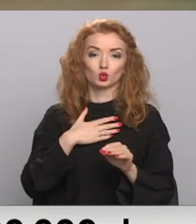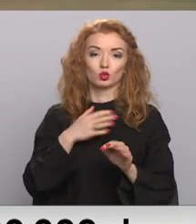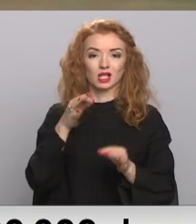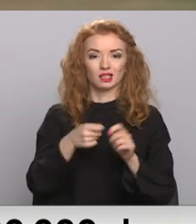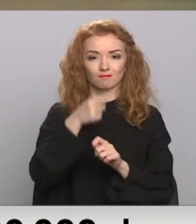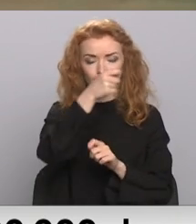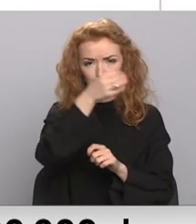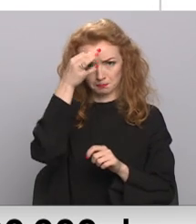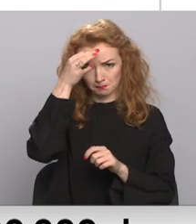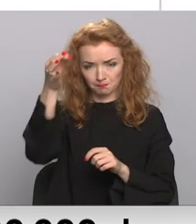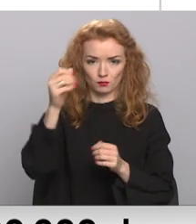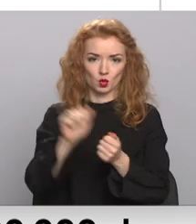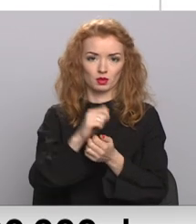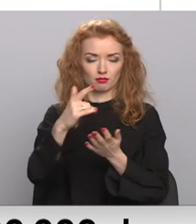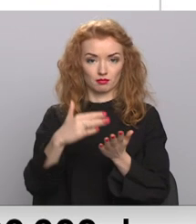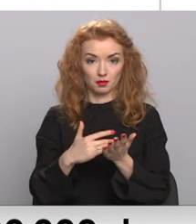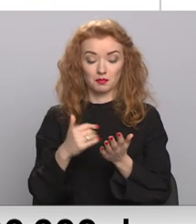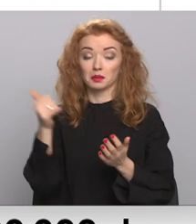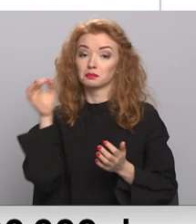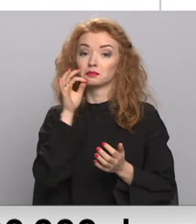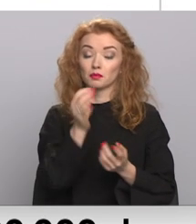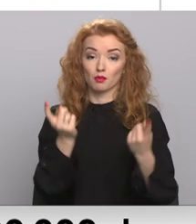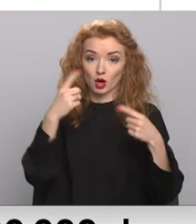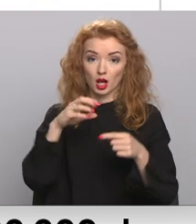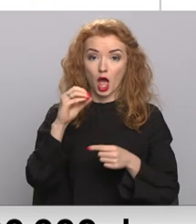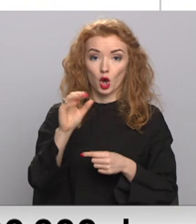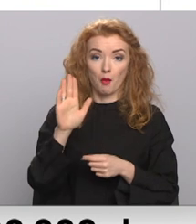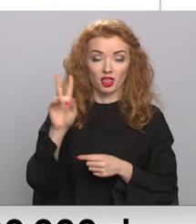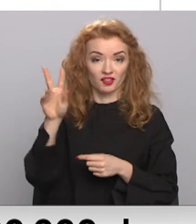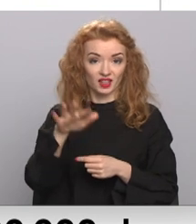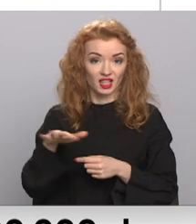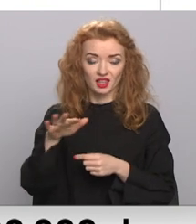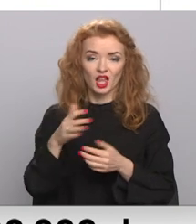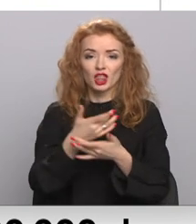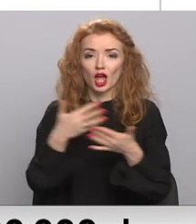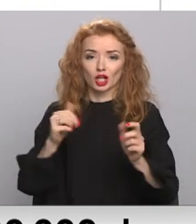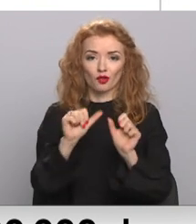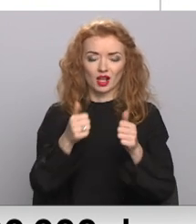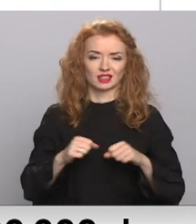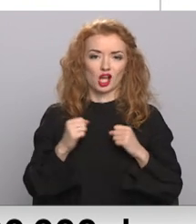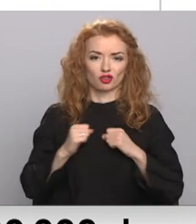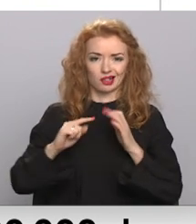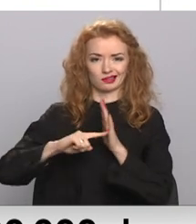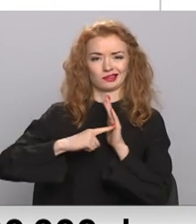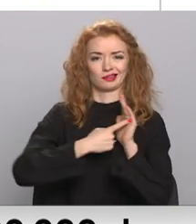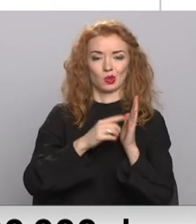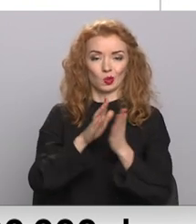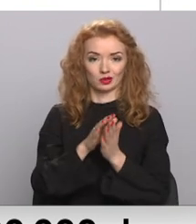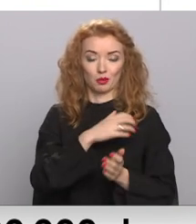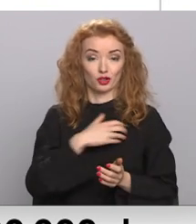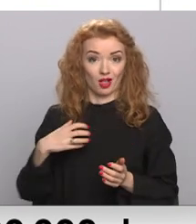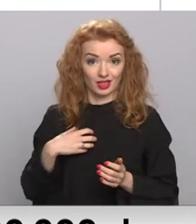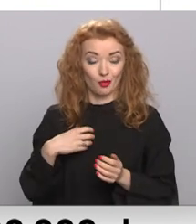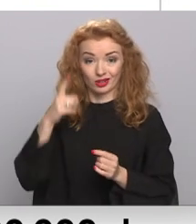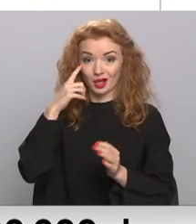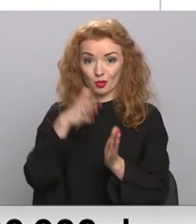un precīza. Šobrīd Eko Baltija Vide mēģina dažādos veidos izdarīt spiedienus pašvaldību,